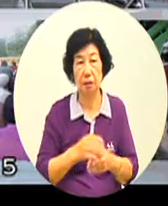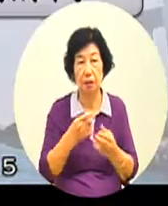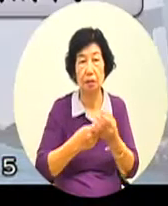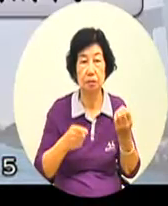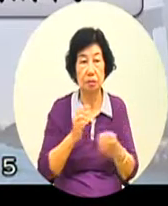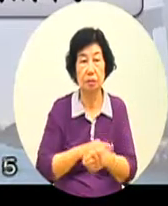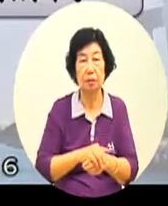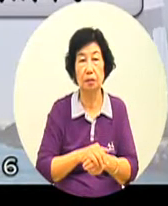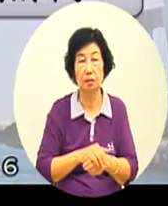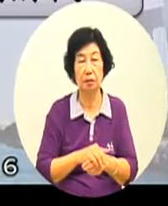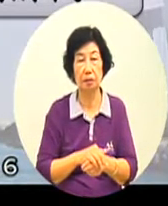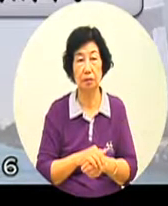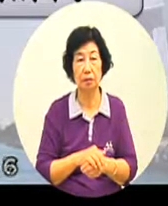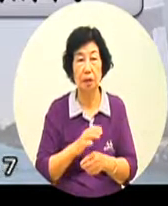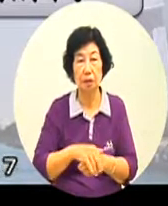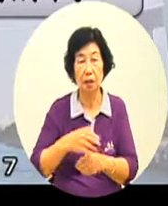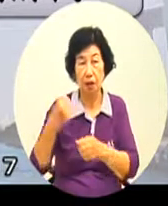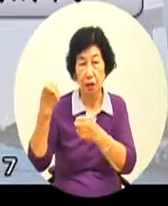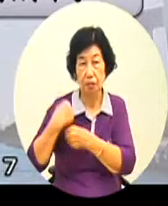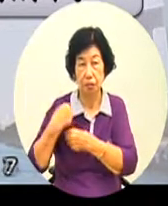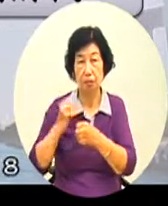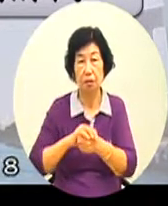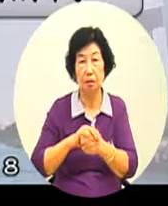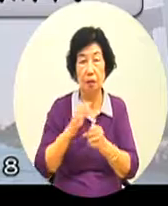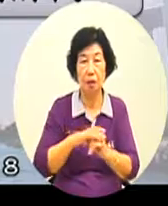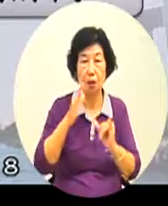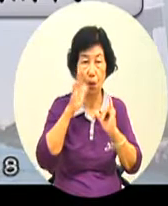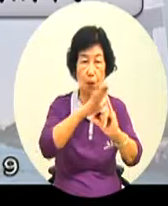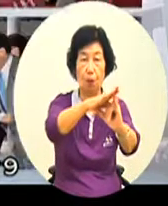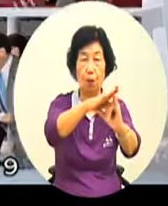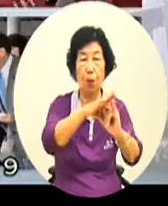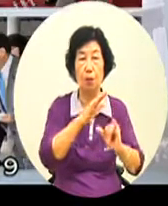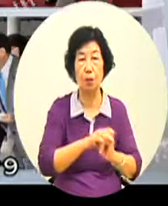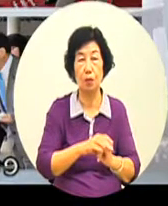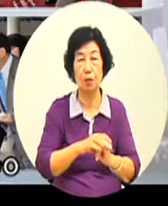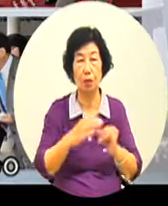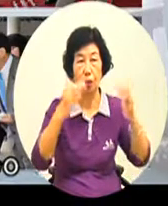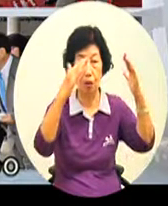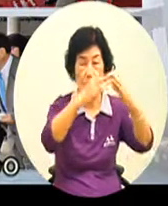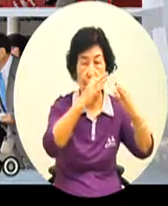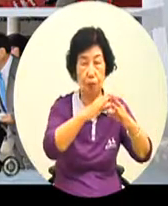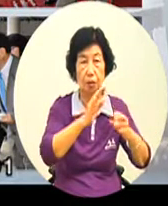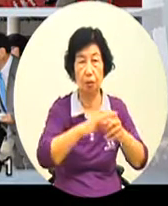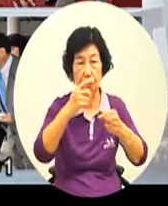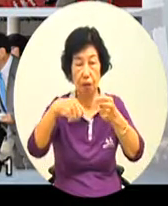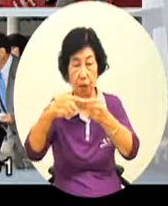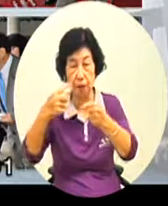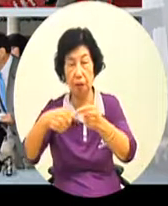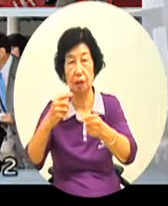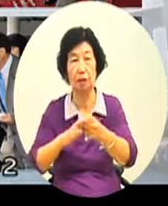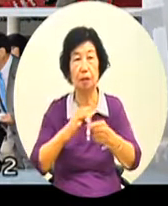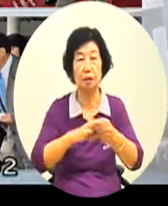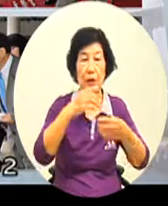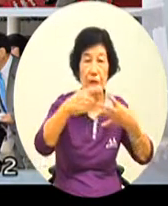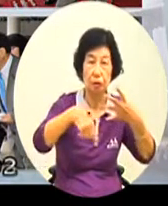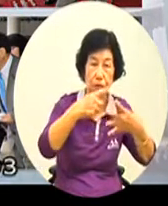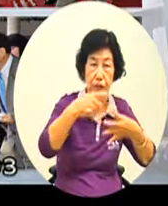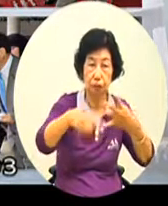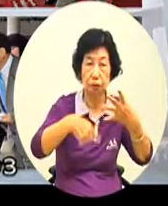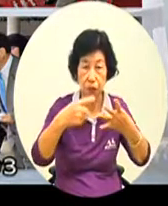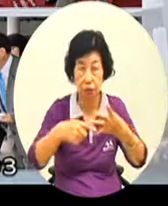在军人中龄池及中烈池的管理方面，中烈池以每年的春秋两季，我们均办理祭